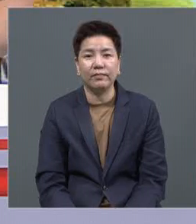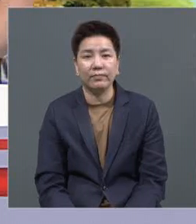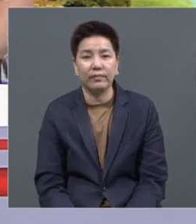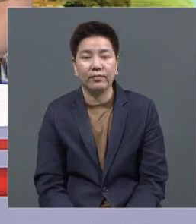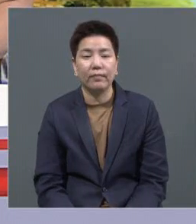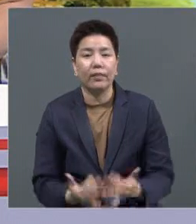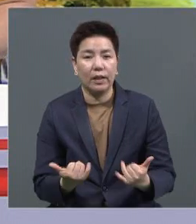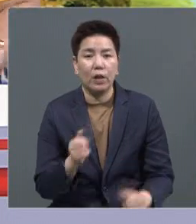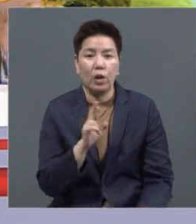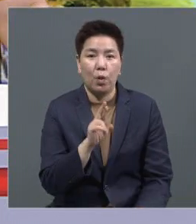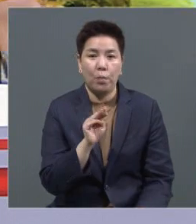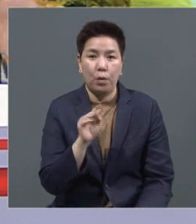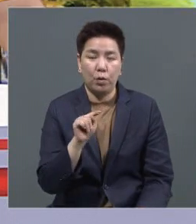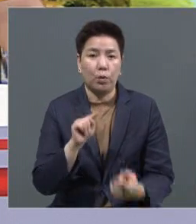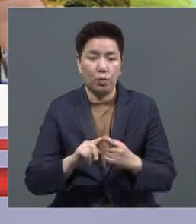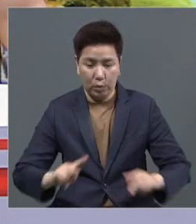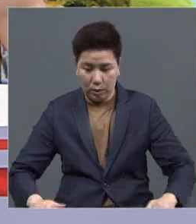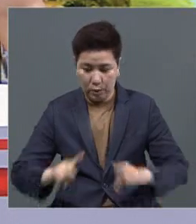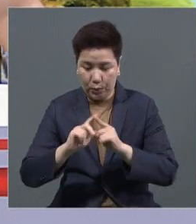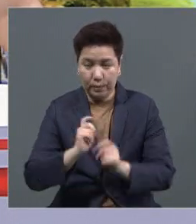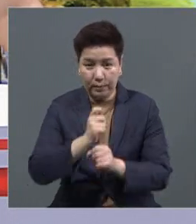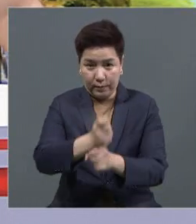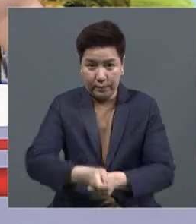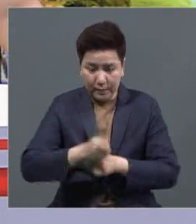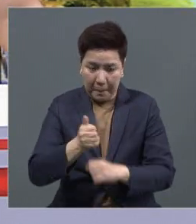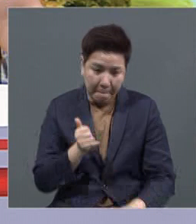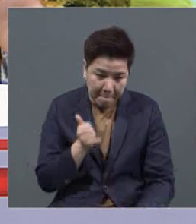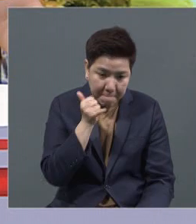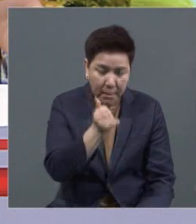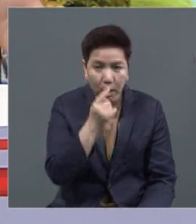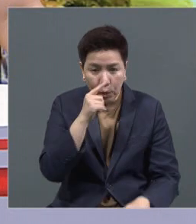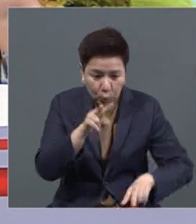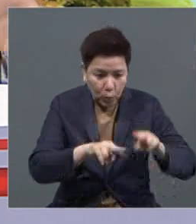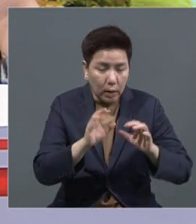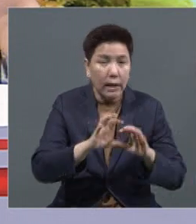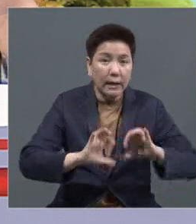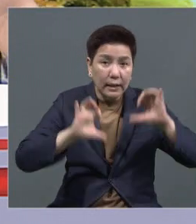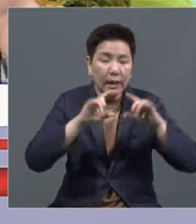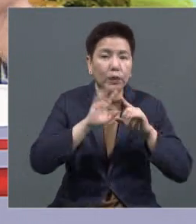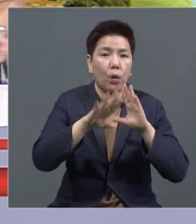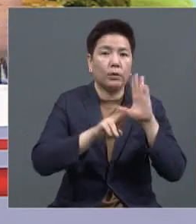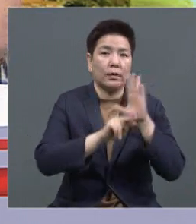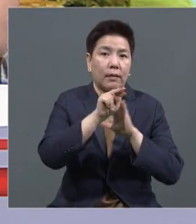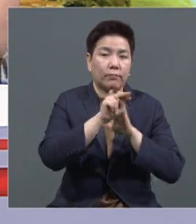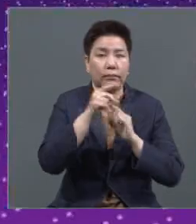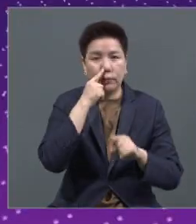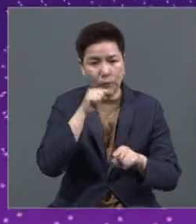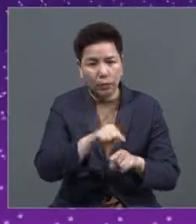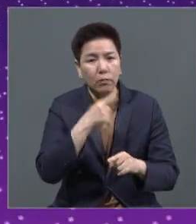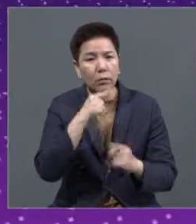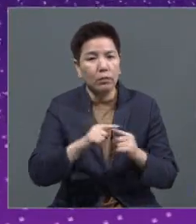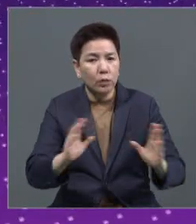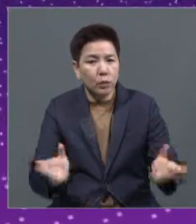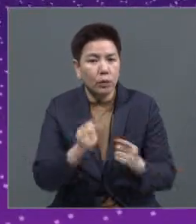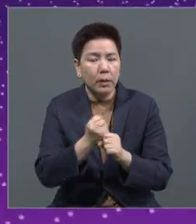ในขณะที่รัฐมนตรีช่วยว่าการกระทรวงเกษตรและสหกรณ์ก็ลงพื้นที่ไปตรวจราชการที่จังหวัดน่านนะครับโดยครั้งนี้เนี่ยท่านเน้นส่ง